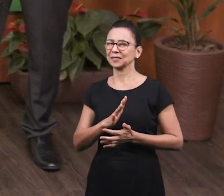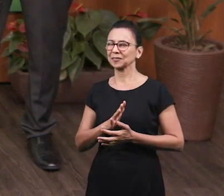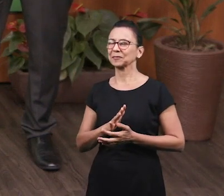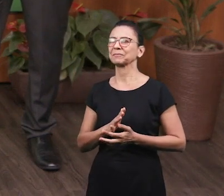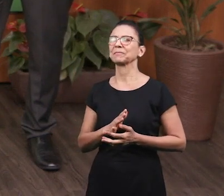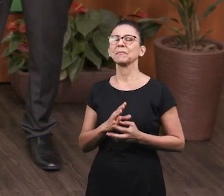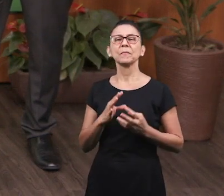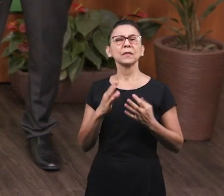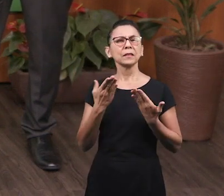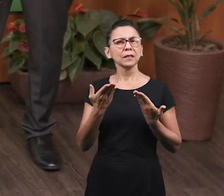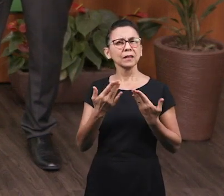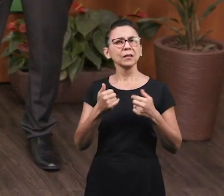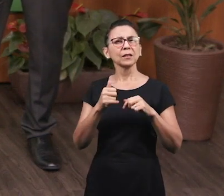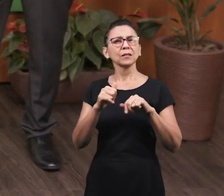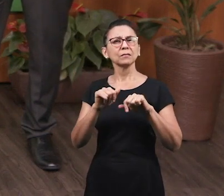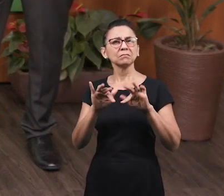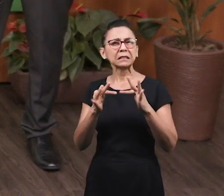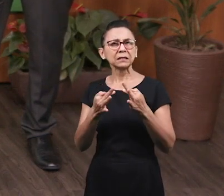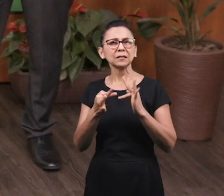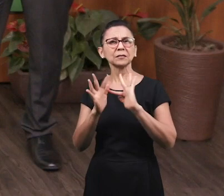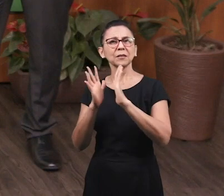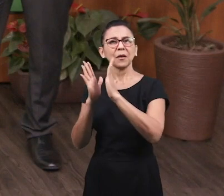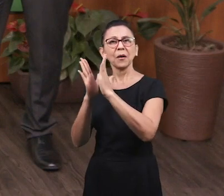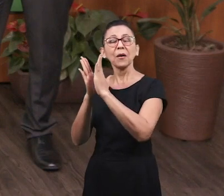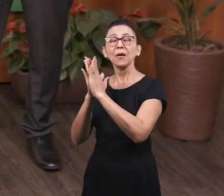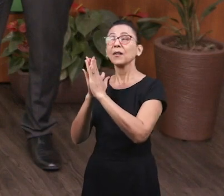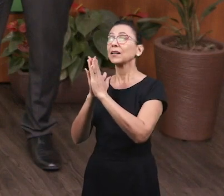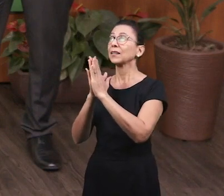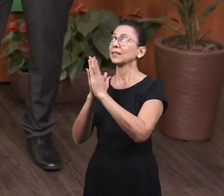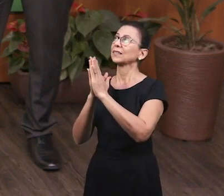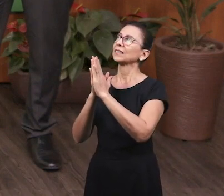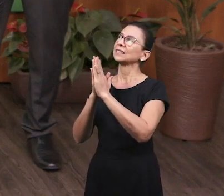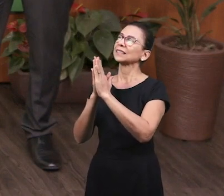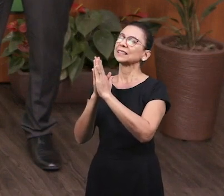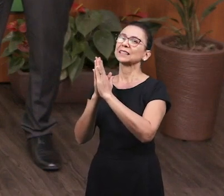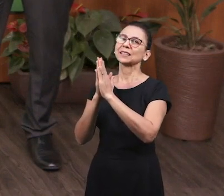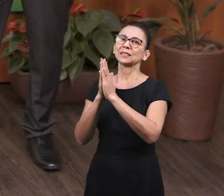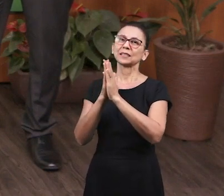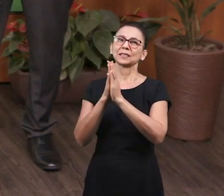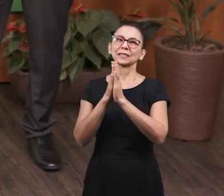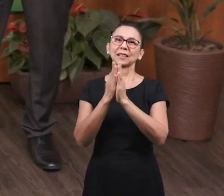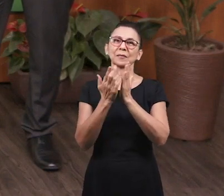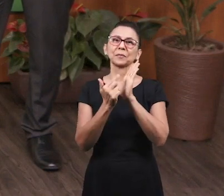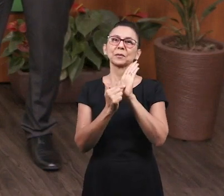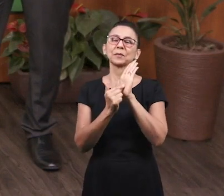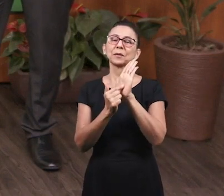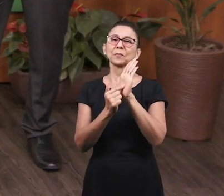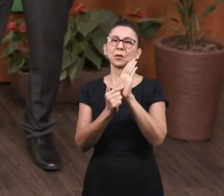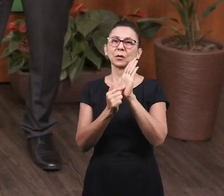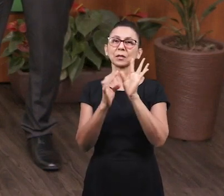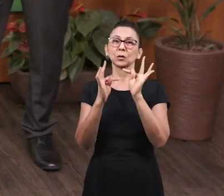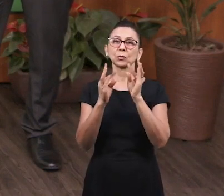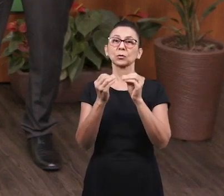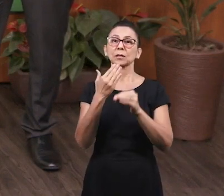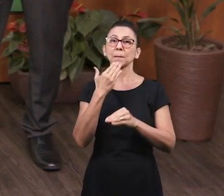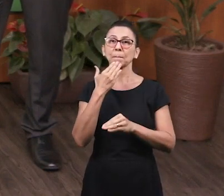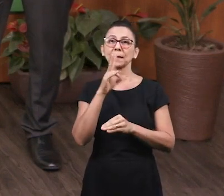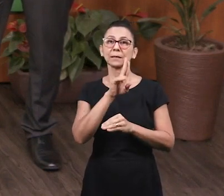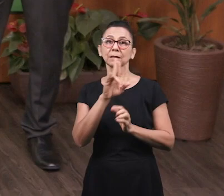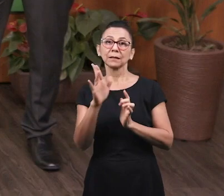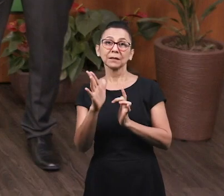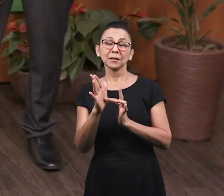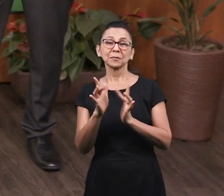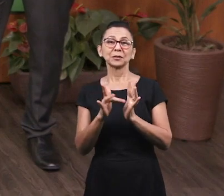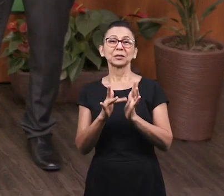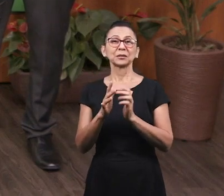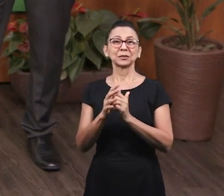cœur. Tout ce dont vous allez prier, demander, comme dit la Bible, quand la Bible enseigne, demander au